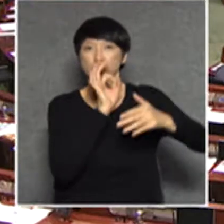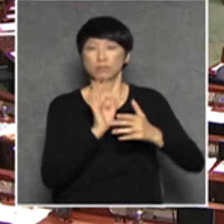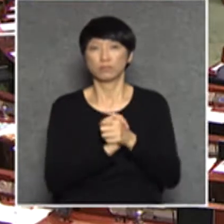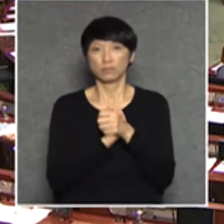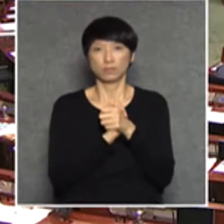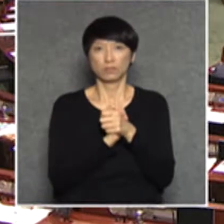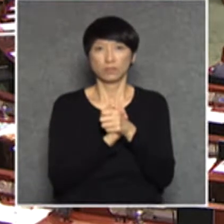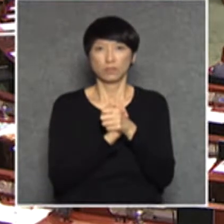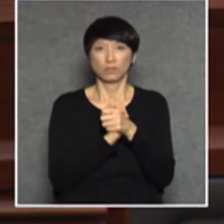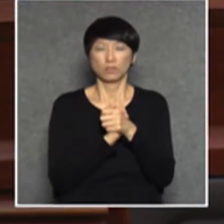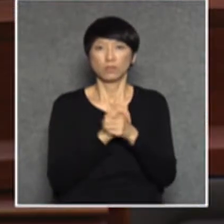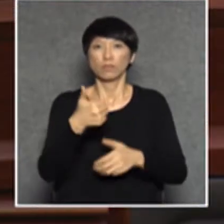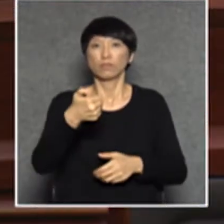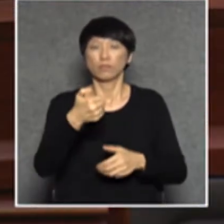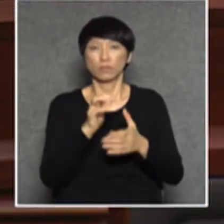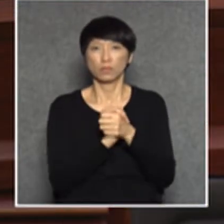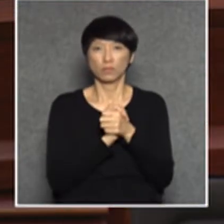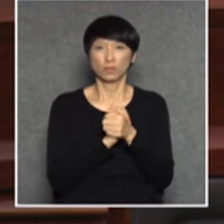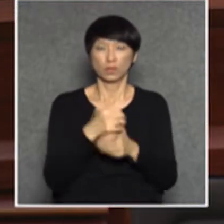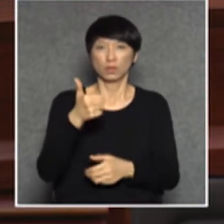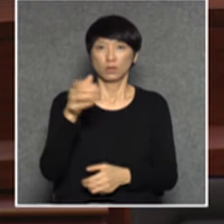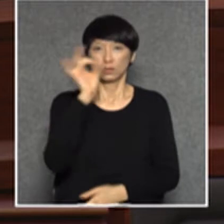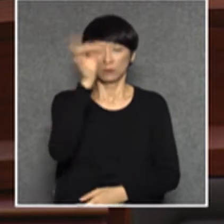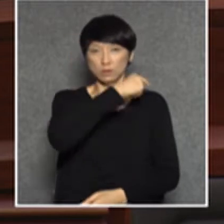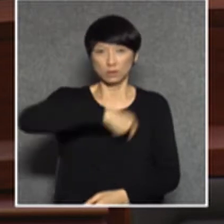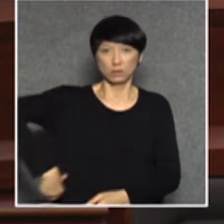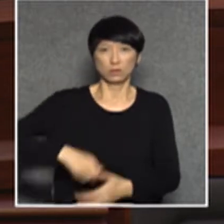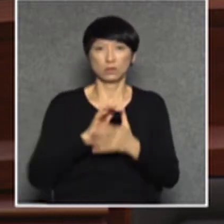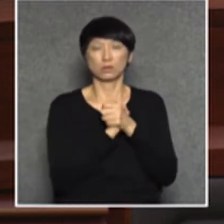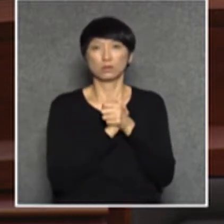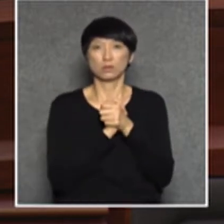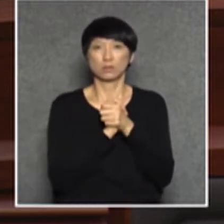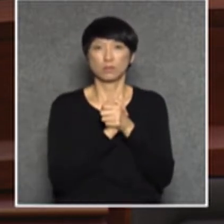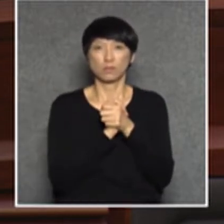主席，多谢多谢张议员的提问。就